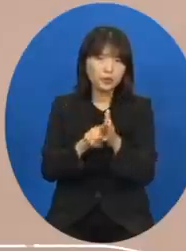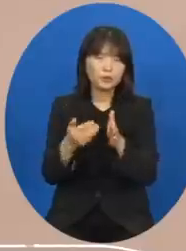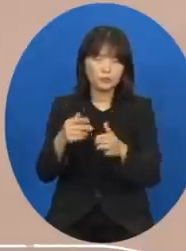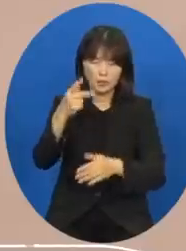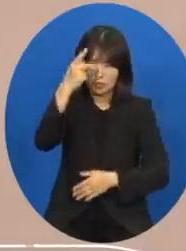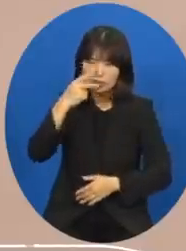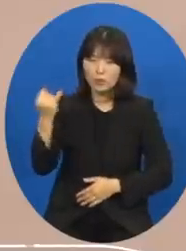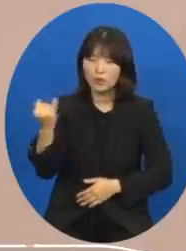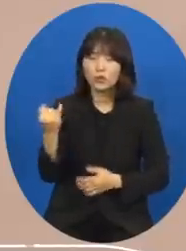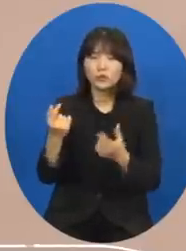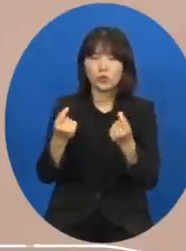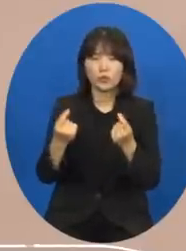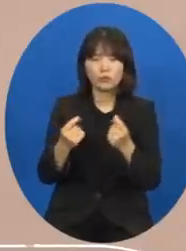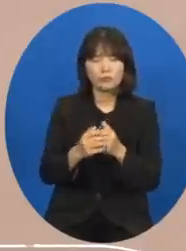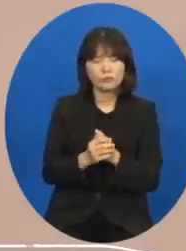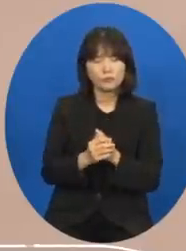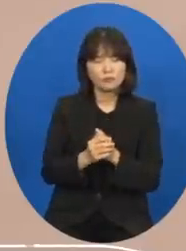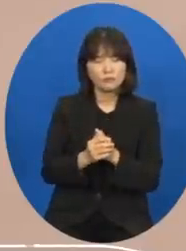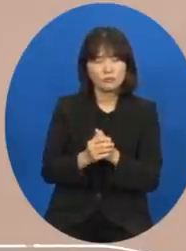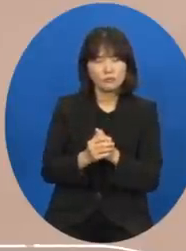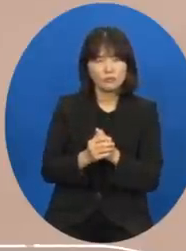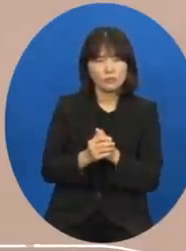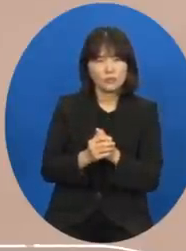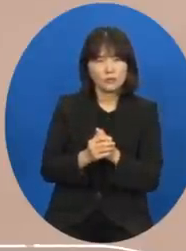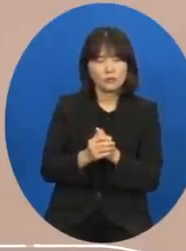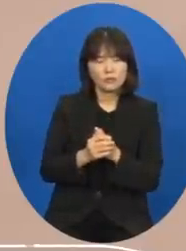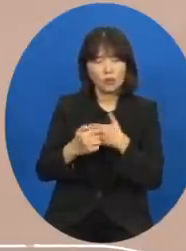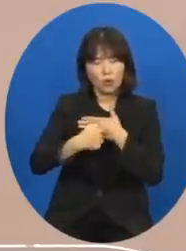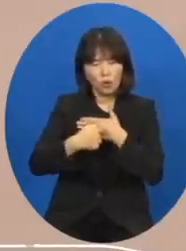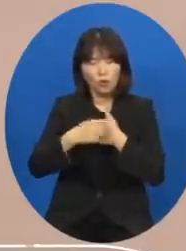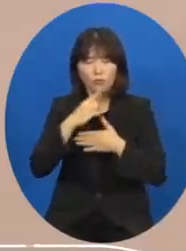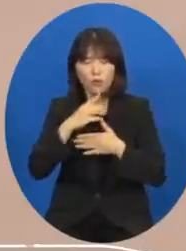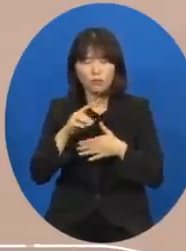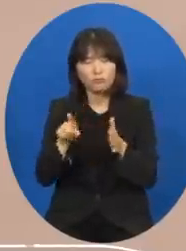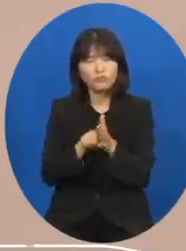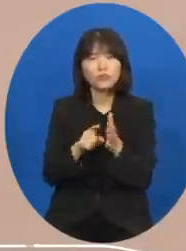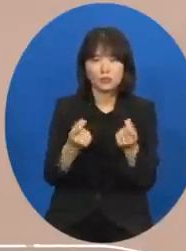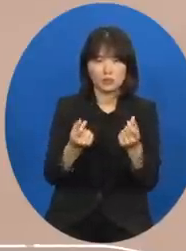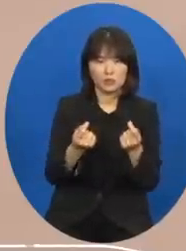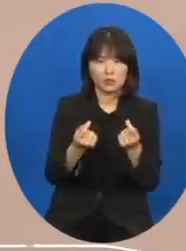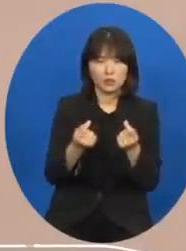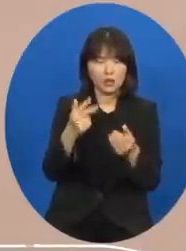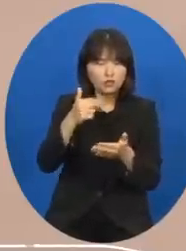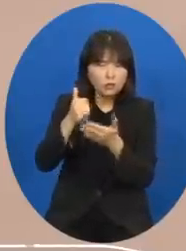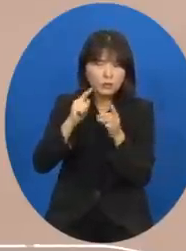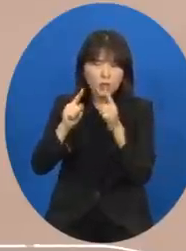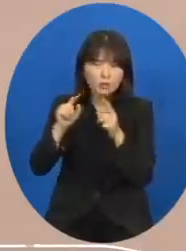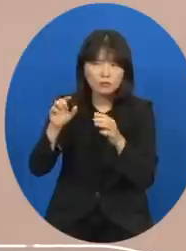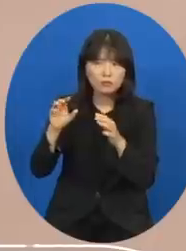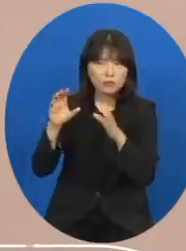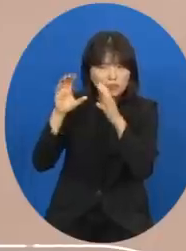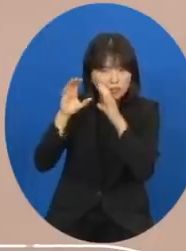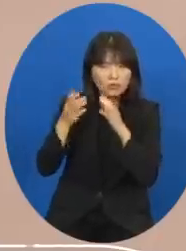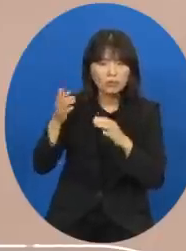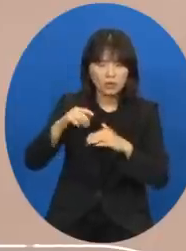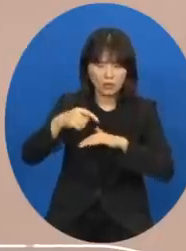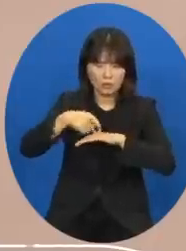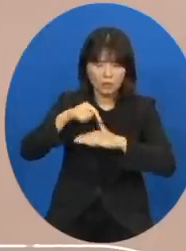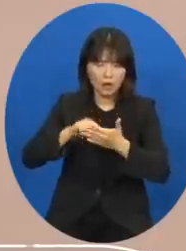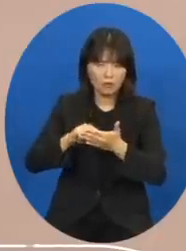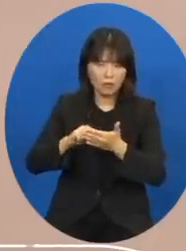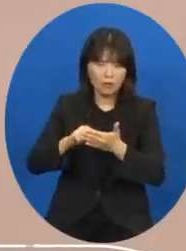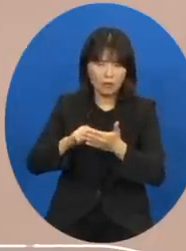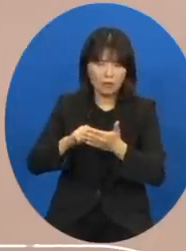사마리아 여인처럼 뭔지 자꾸 겉도는 식으로 믿었어. 주님의 말씀을 못 들은 건 아닌데 내 마음에 파고 들어오질